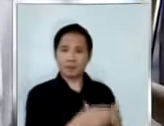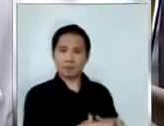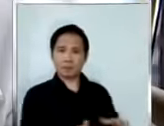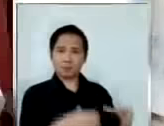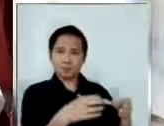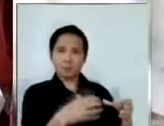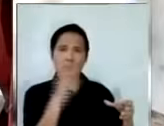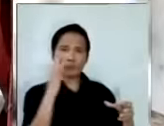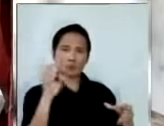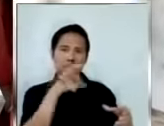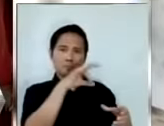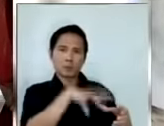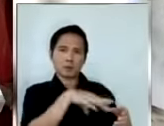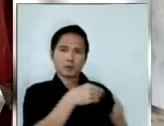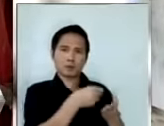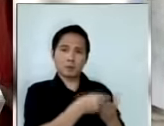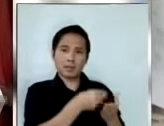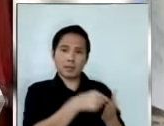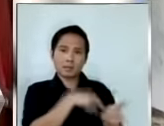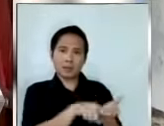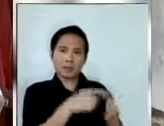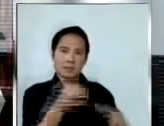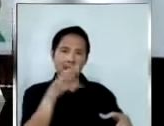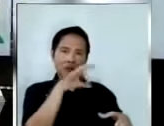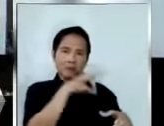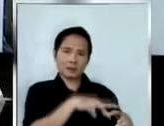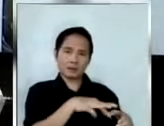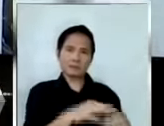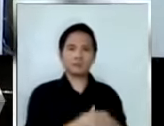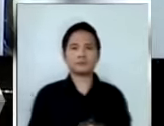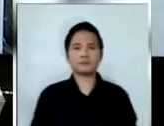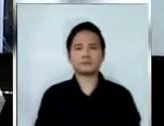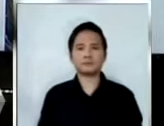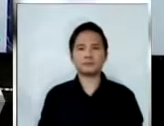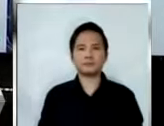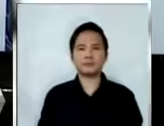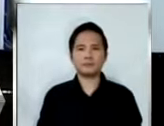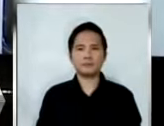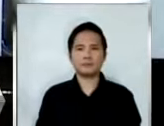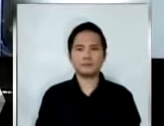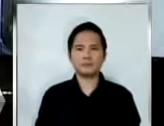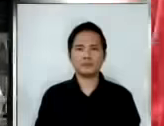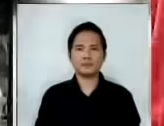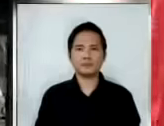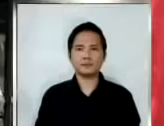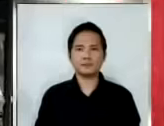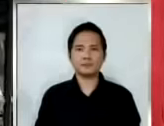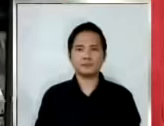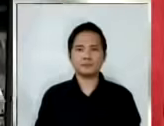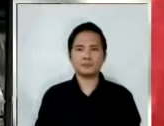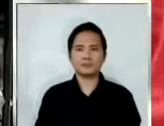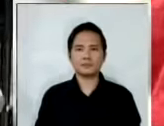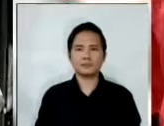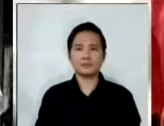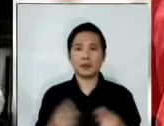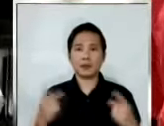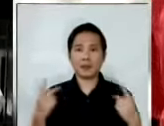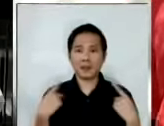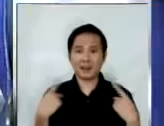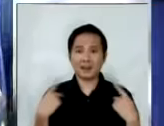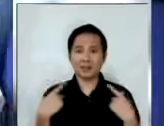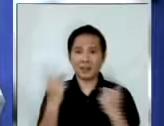ng sukli. Mahigpit ding ipinapatupad ang patakaran na yung edad 21 hanggang 59 lang ang pwedeng